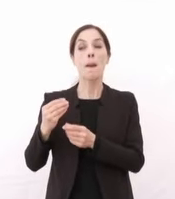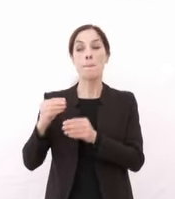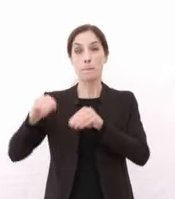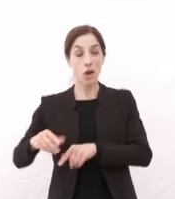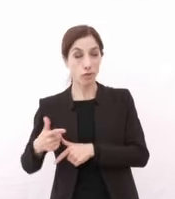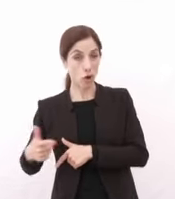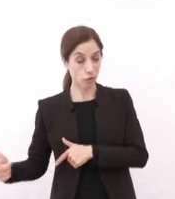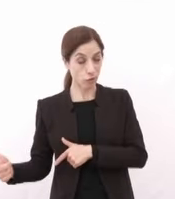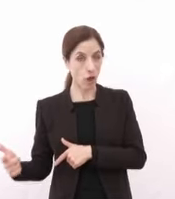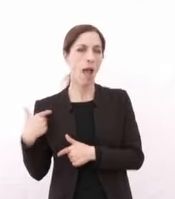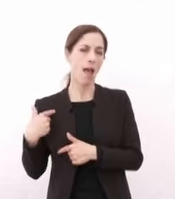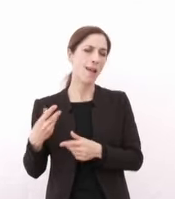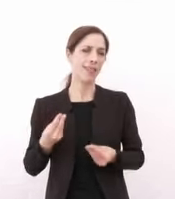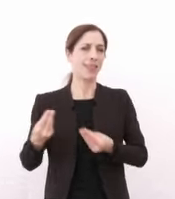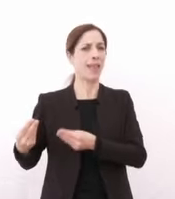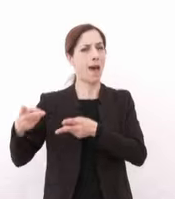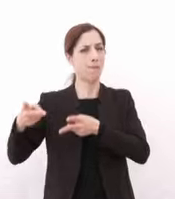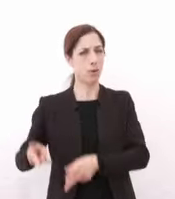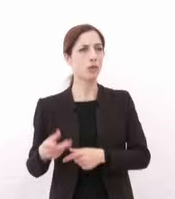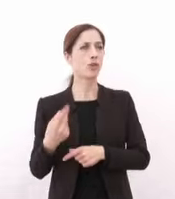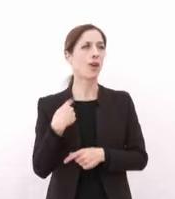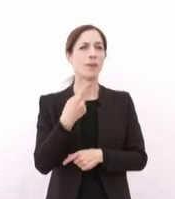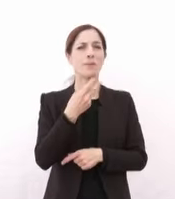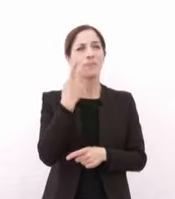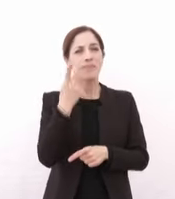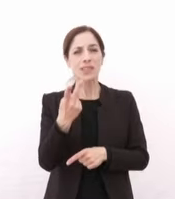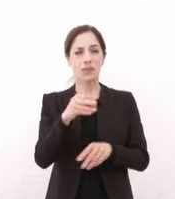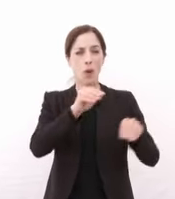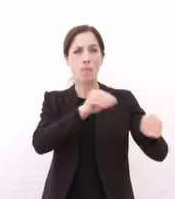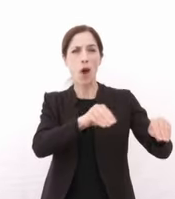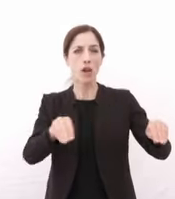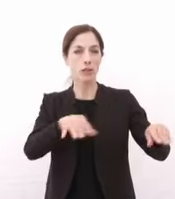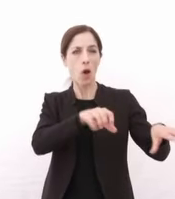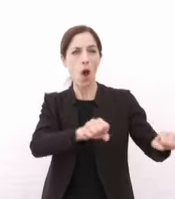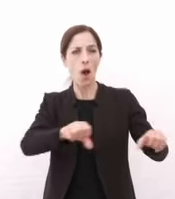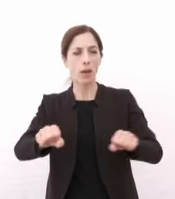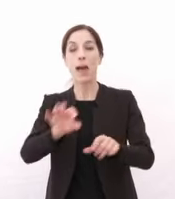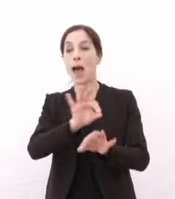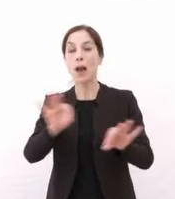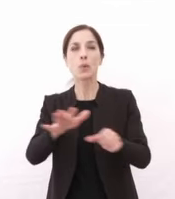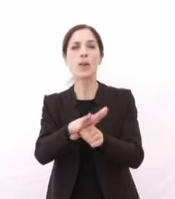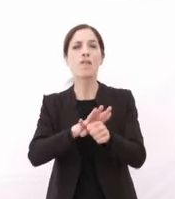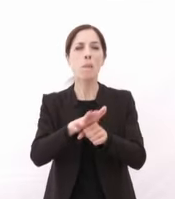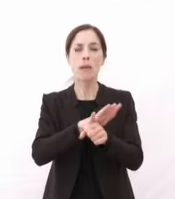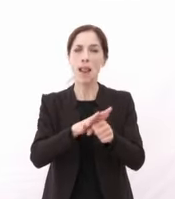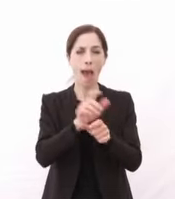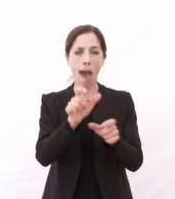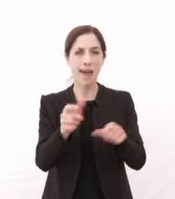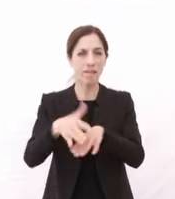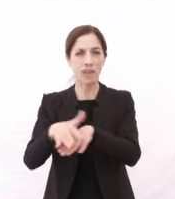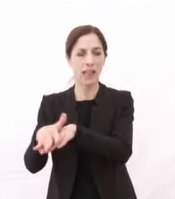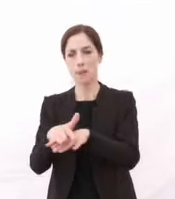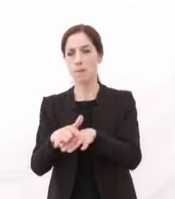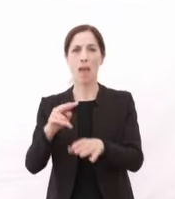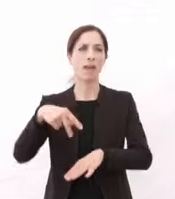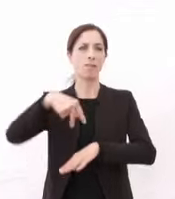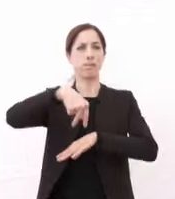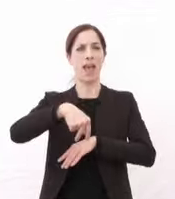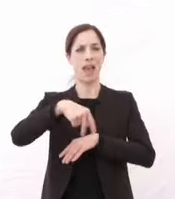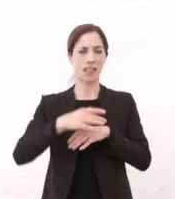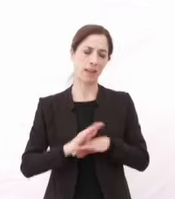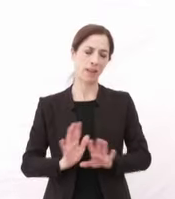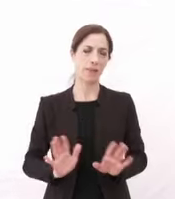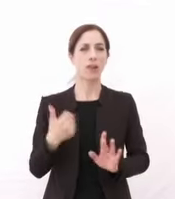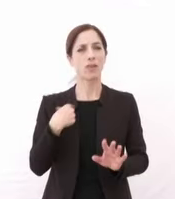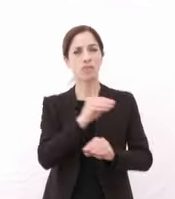frattempo ci sono stati molti posti occupati e ci sono dei familiari che sono in piedi. Quindi chiedo davvero un'attenzione da questo